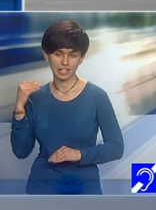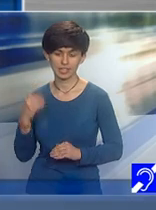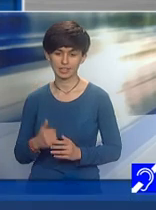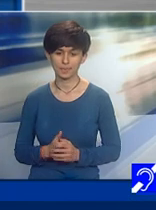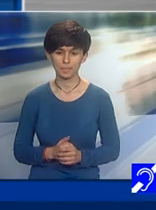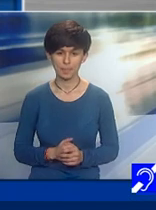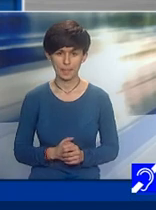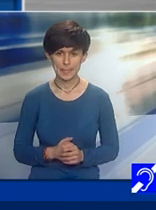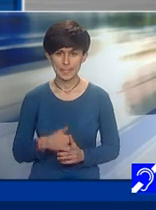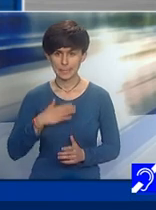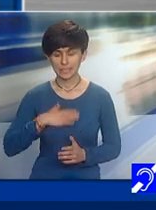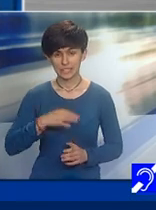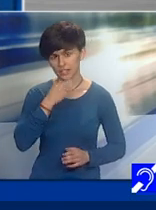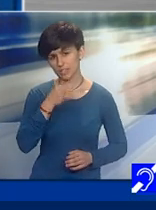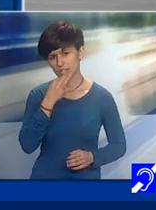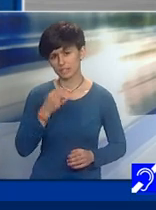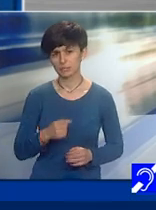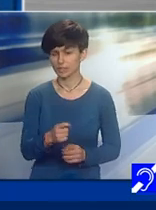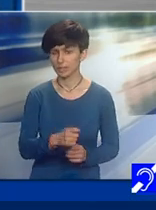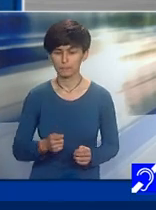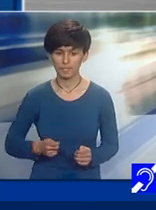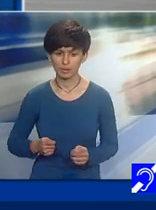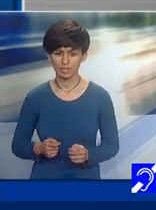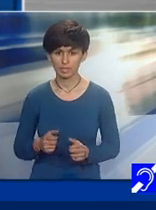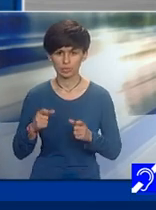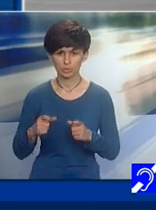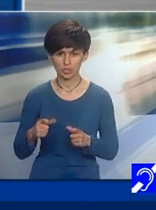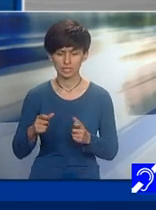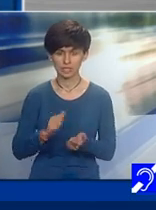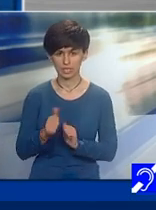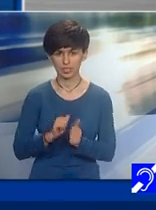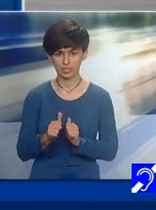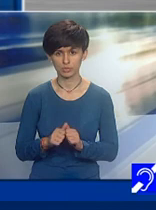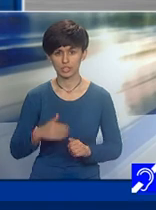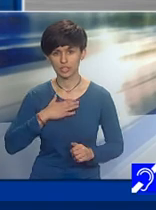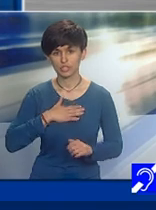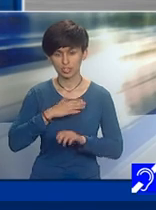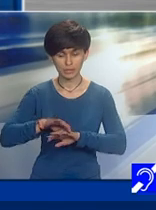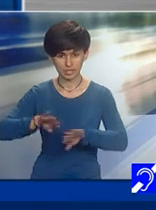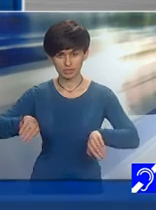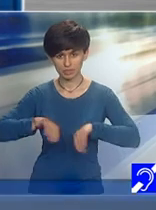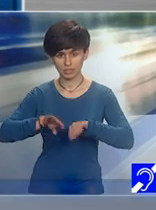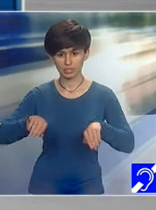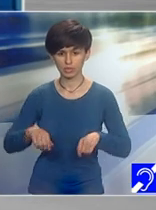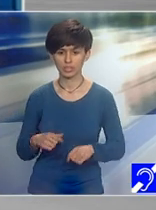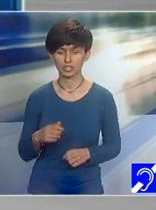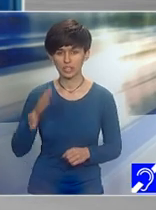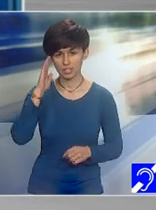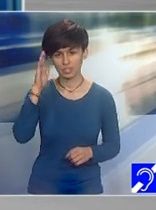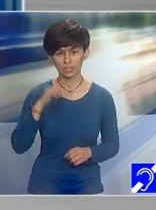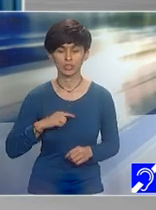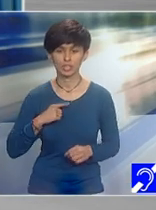discuție. Vreau să spun că acel proiect cu sala de sport și bazii de not, acolo este totuși școala viitoare, este foarte